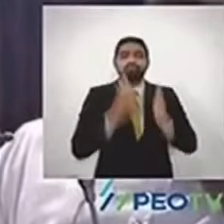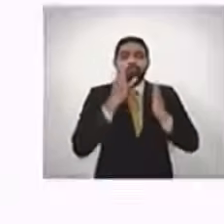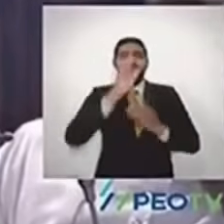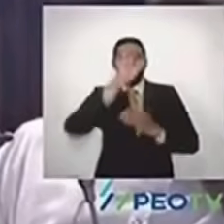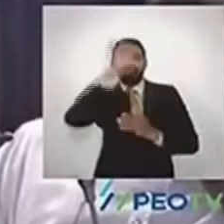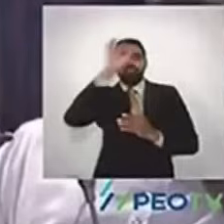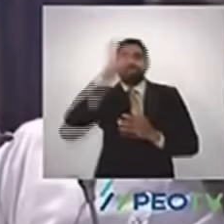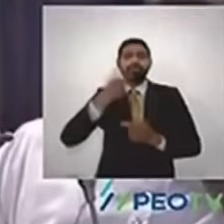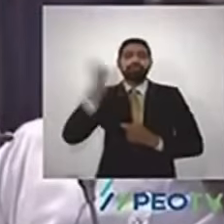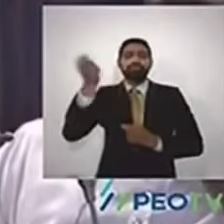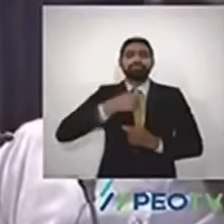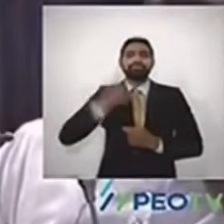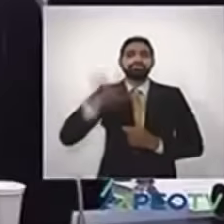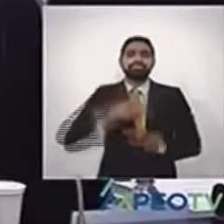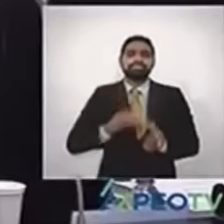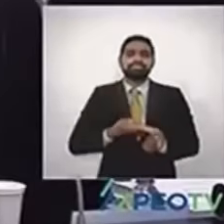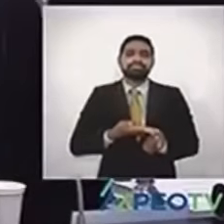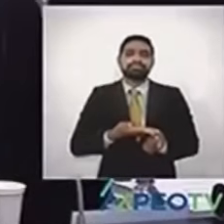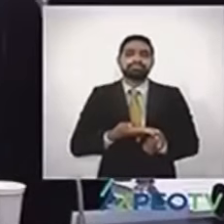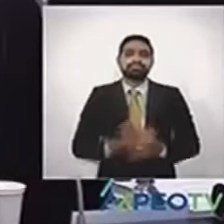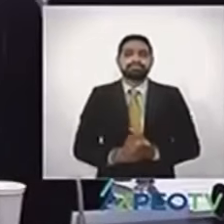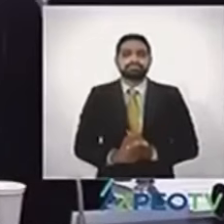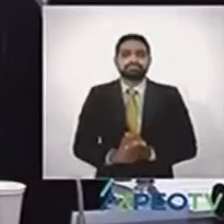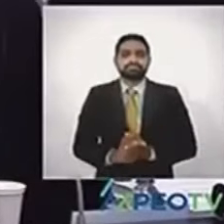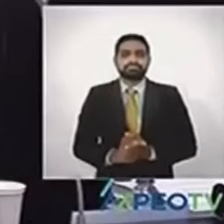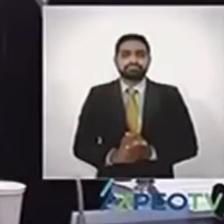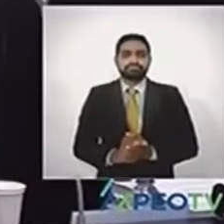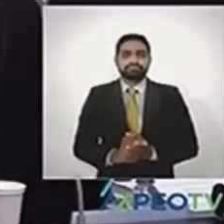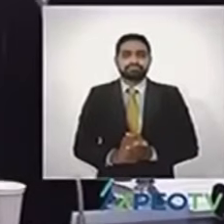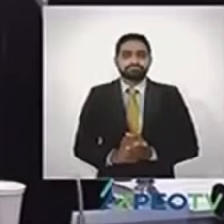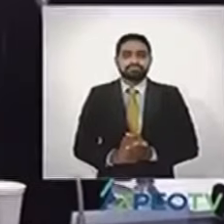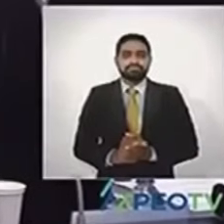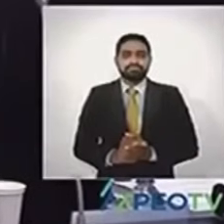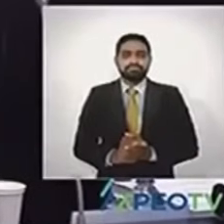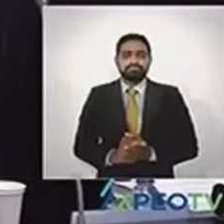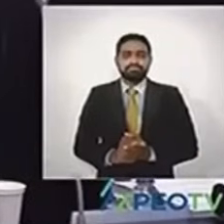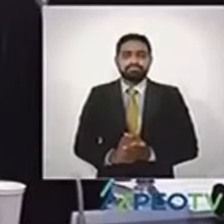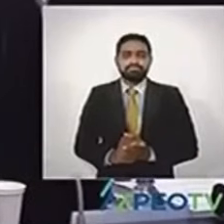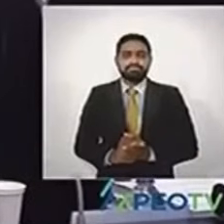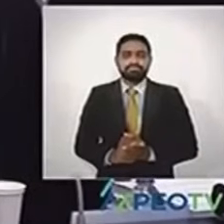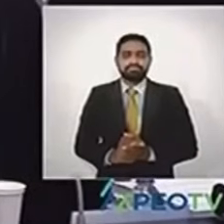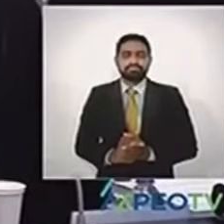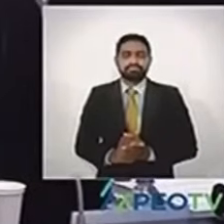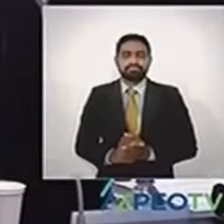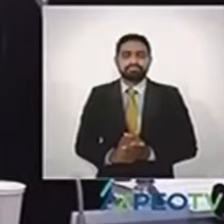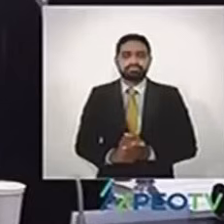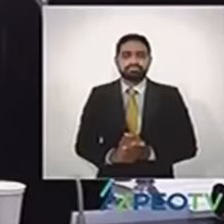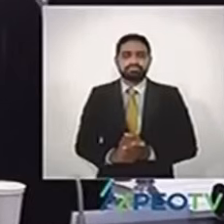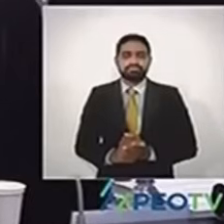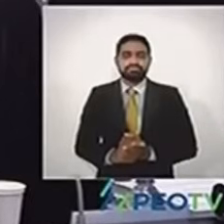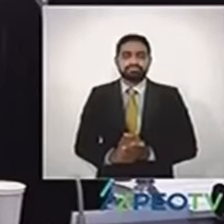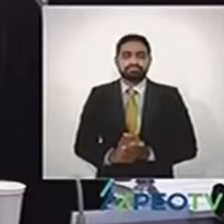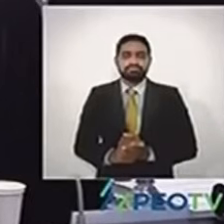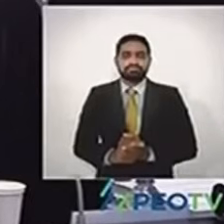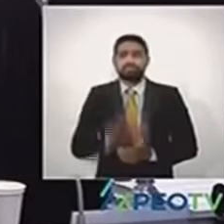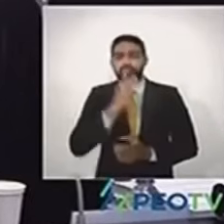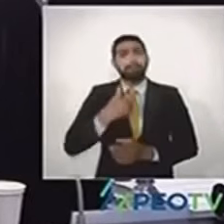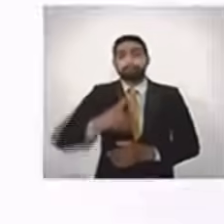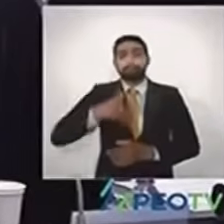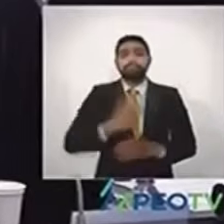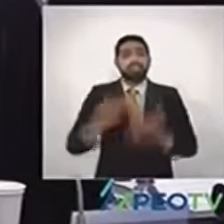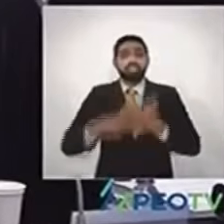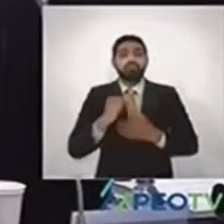දාගන්න දේ ගැන අපි සලකා බලන්න ඕනේ. මේ රට රාජ්‍ය ණයබරට ගොඩ එන්නට ප්‍රධාන වශයෙන් The main reasons behind our massive debt